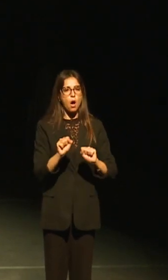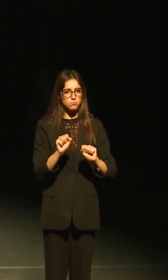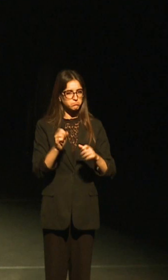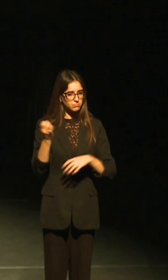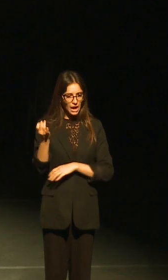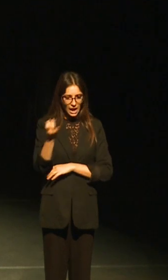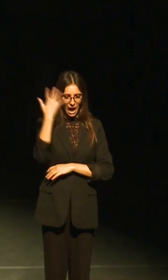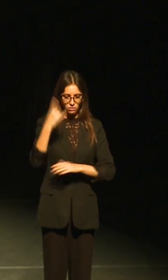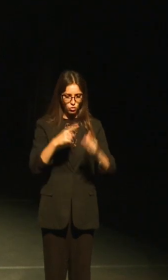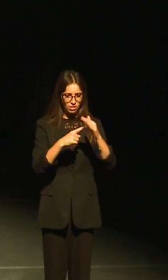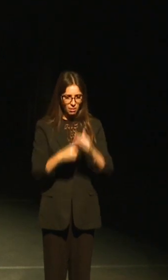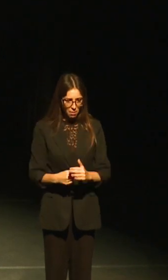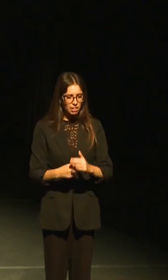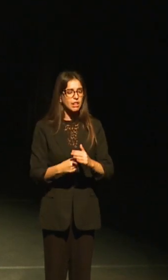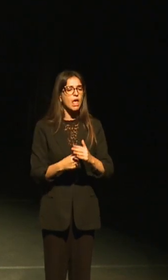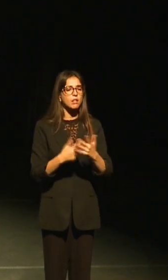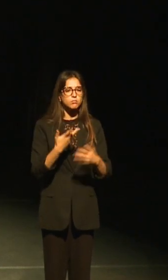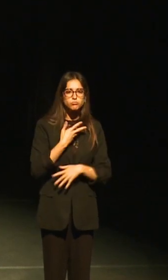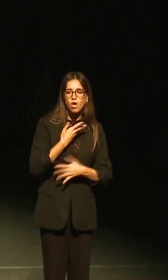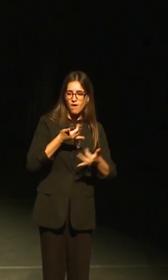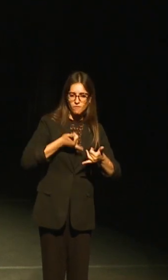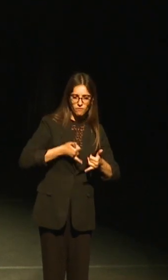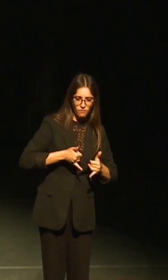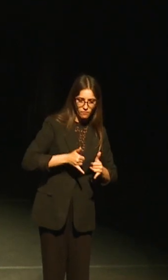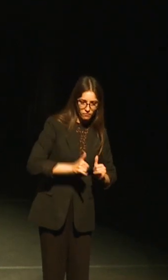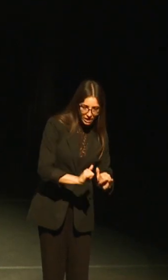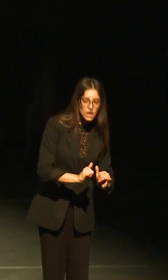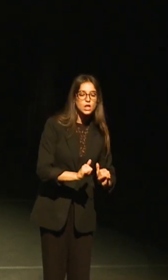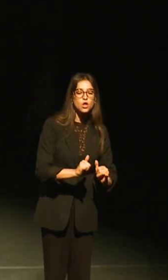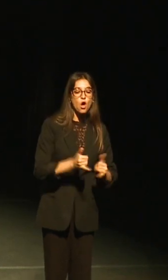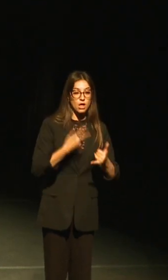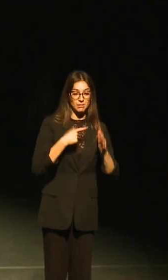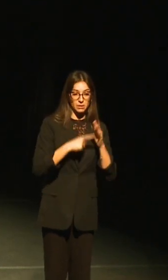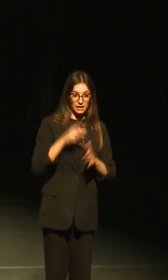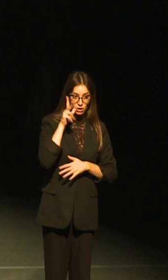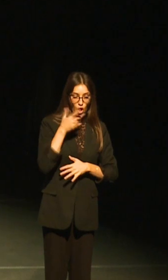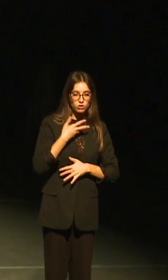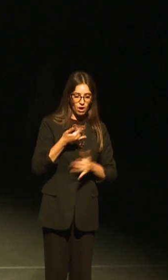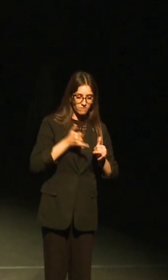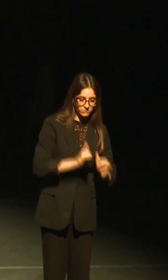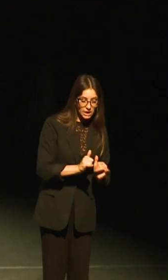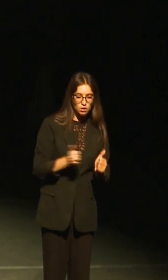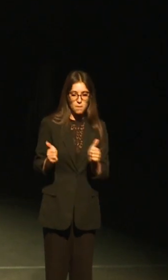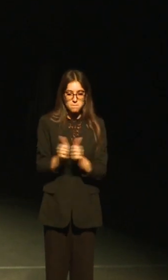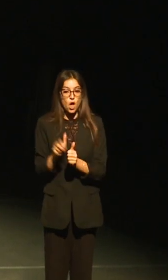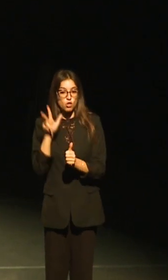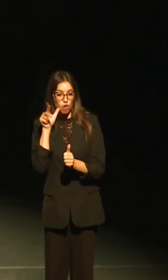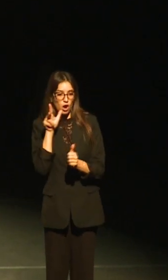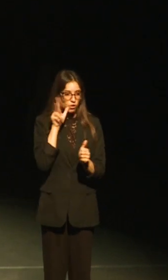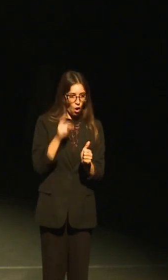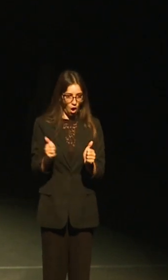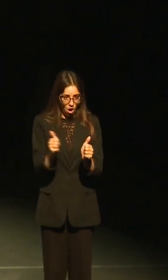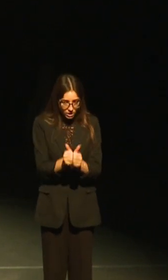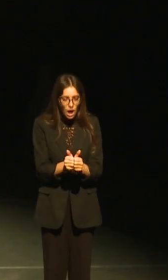se una vostra dipendente vi dice che ha un figlio con la sua compagna voi potete dare per esempio i permessi